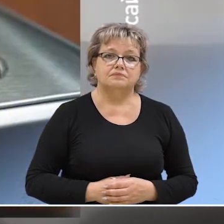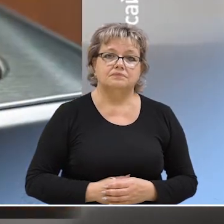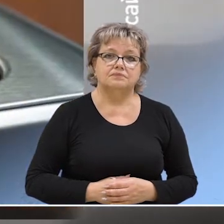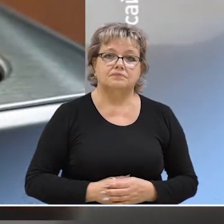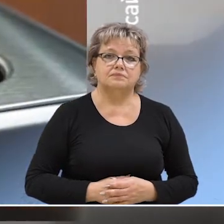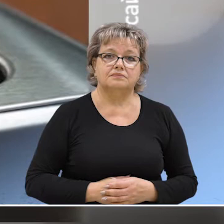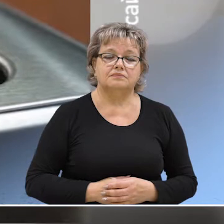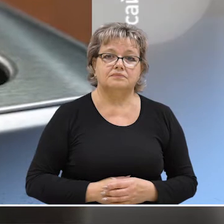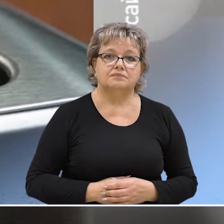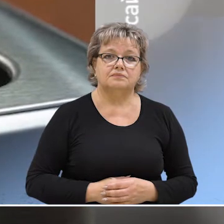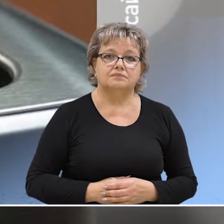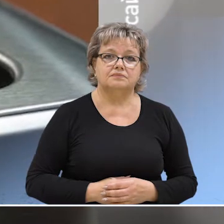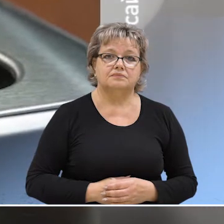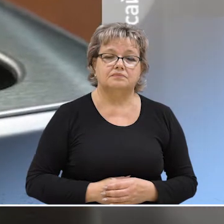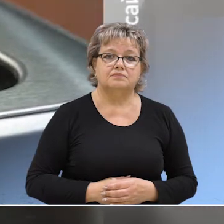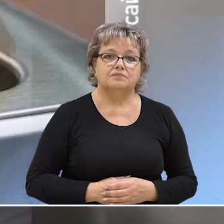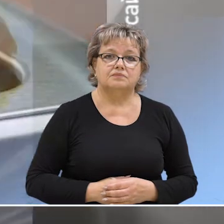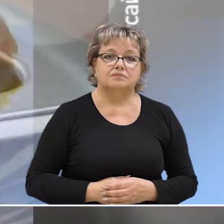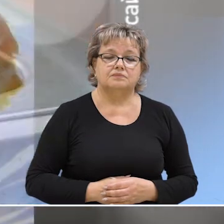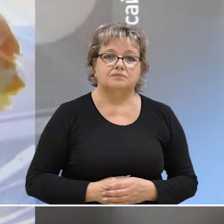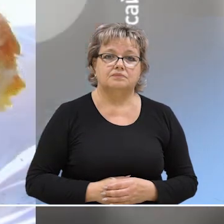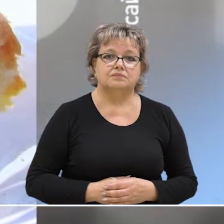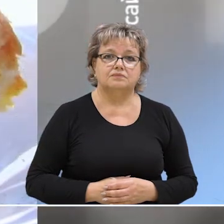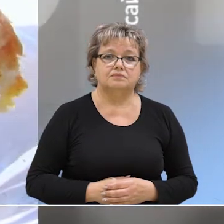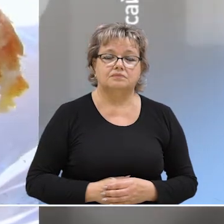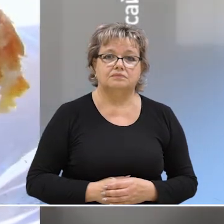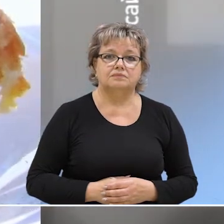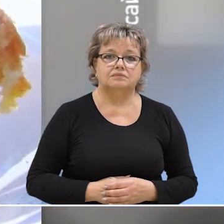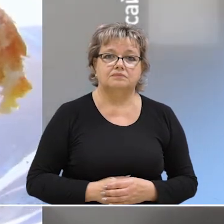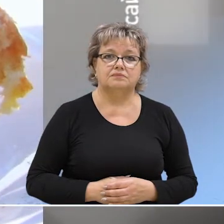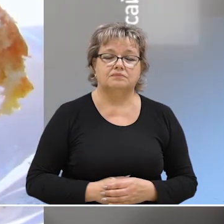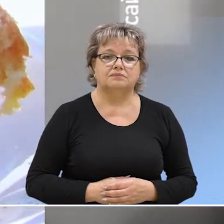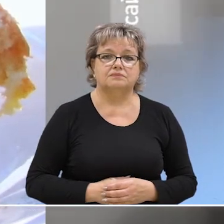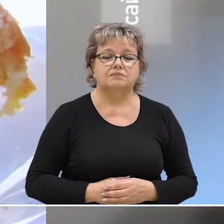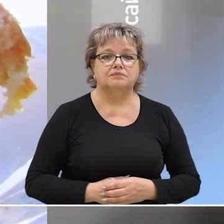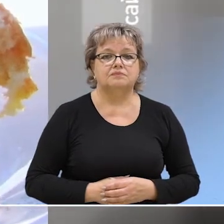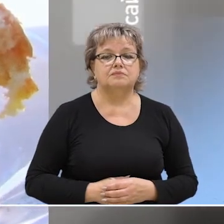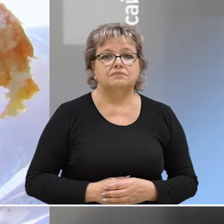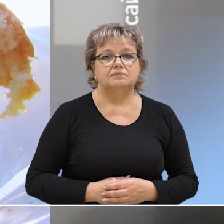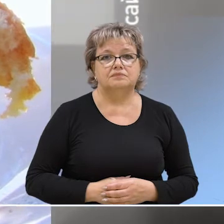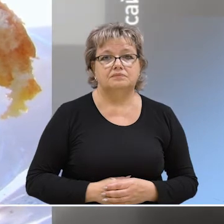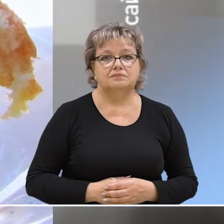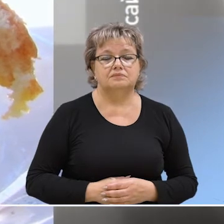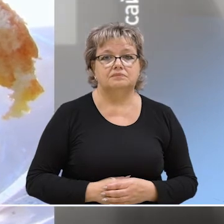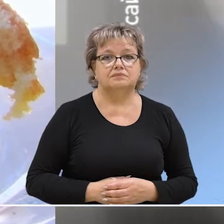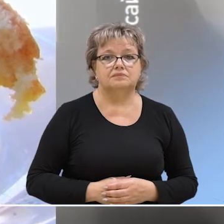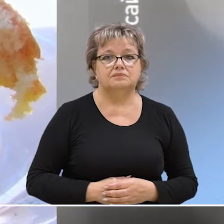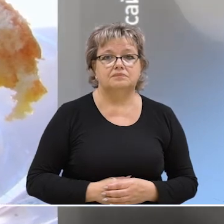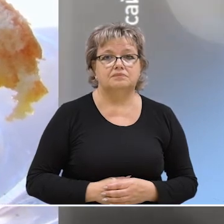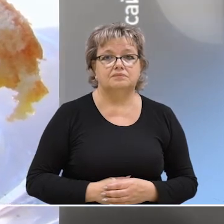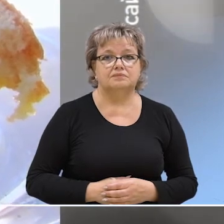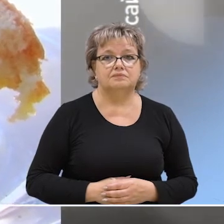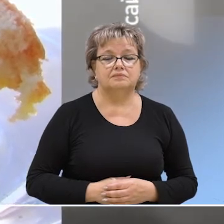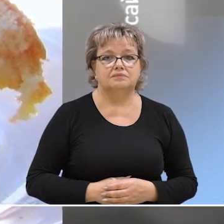Далее поджарьте хлеб в тостере или на сковородке. Выложите на 2 куска готовый салат, сверху положите оставшиеся куски хлеба